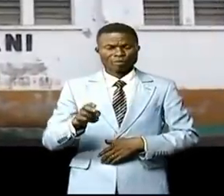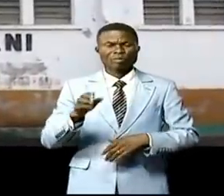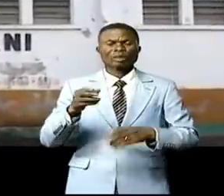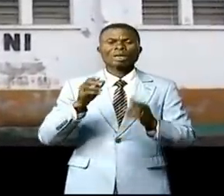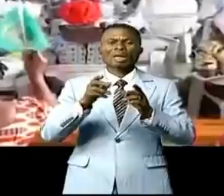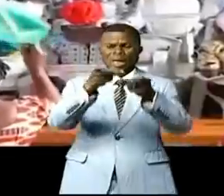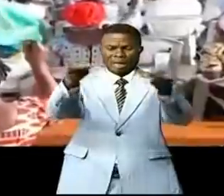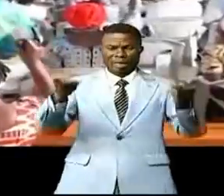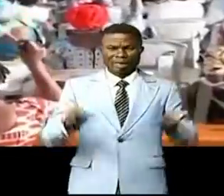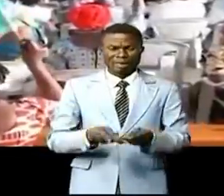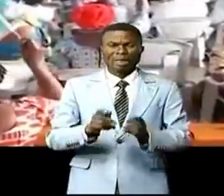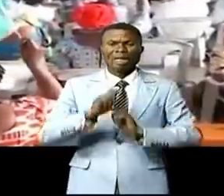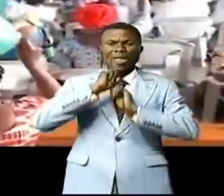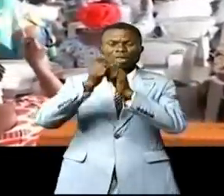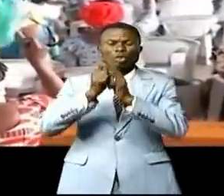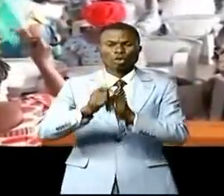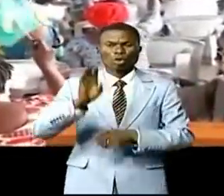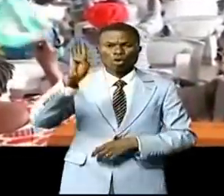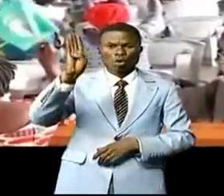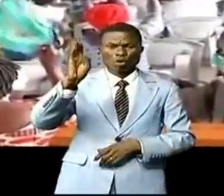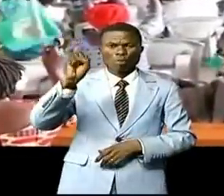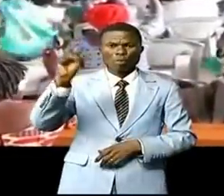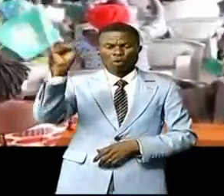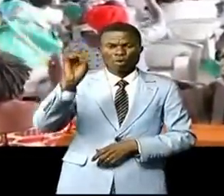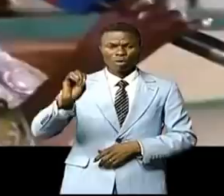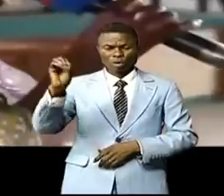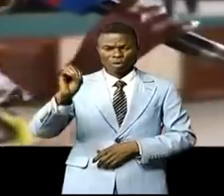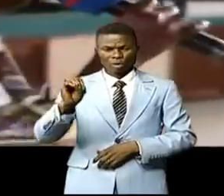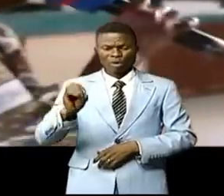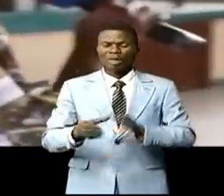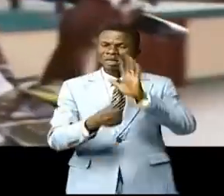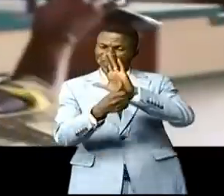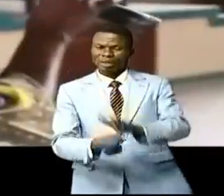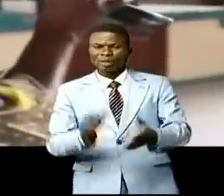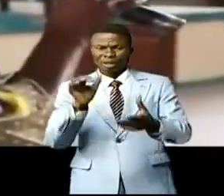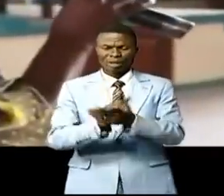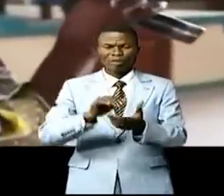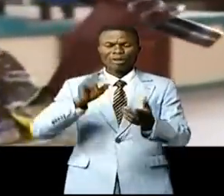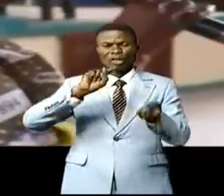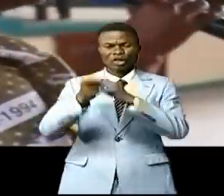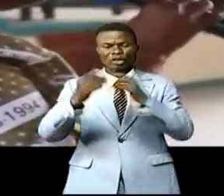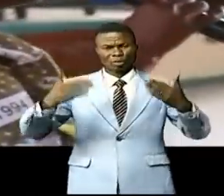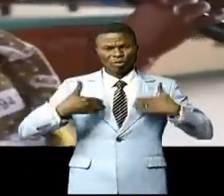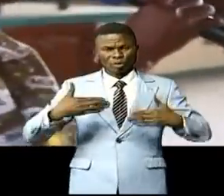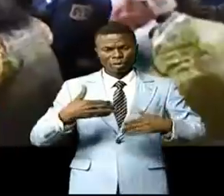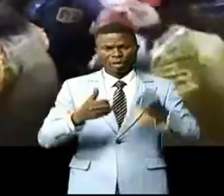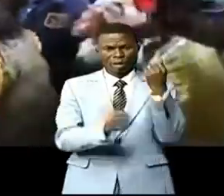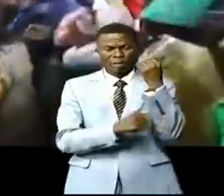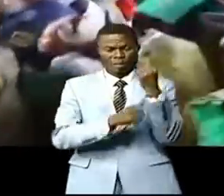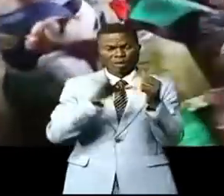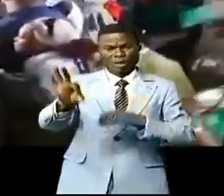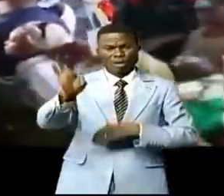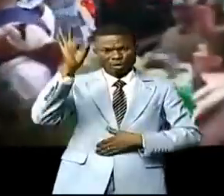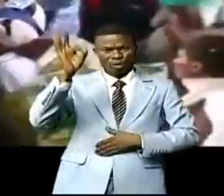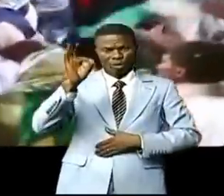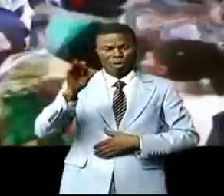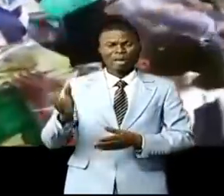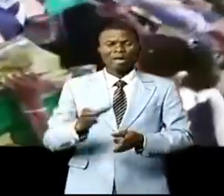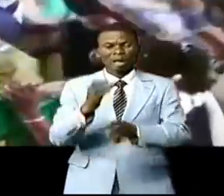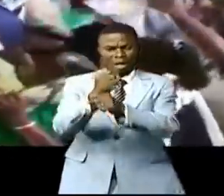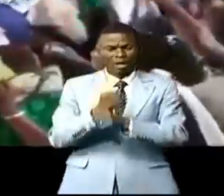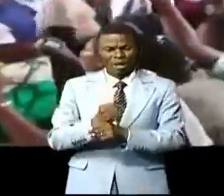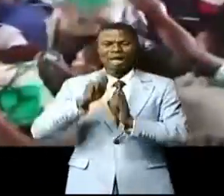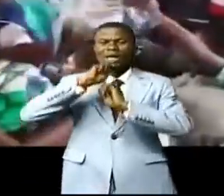Ngangi sous la thématique promouvoir la résilience des femmes et filles face au changement climatique. Les personnes ciblées ont reçu des pagnes et